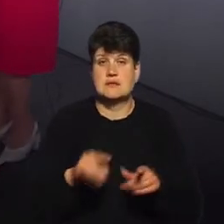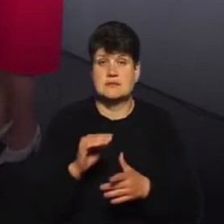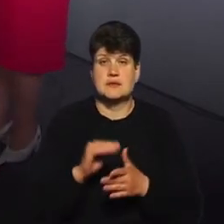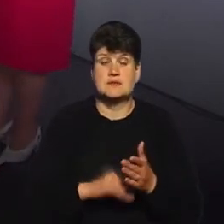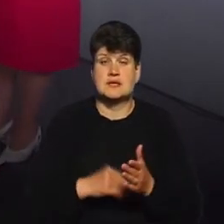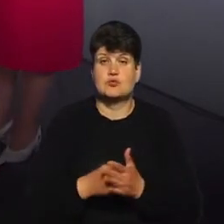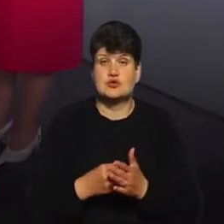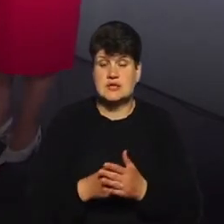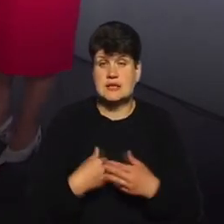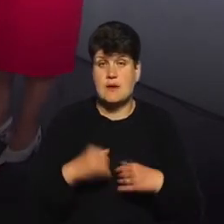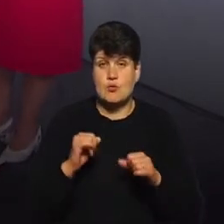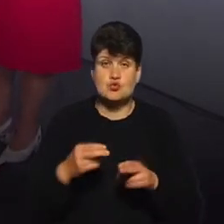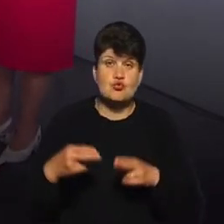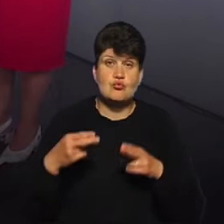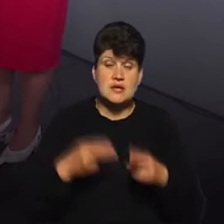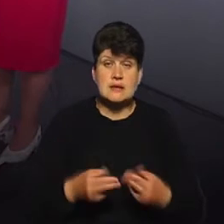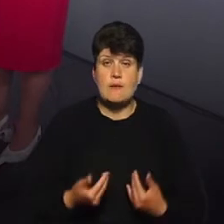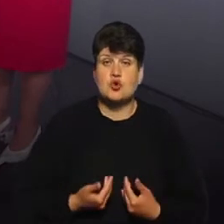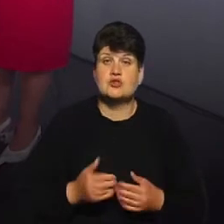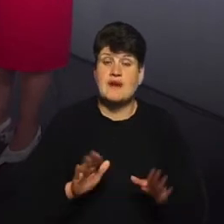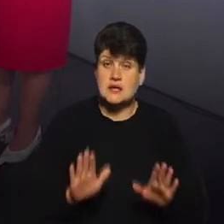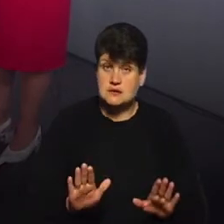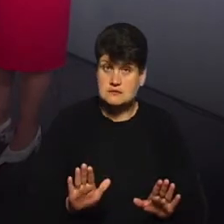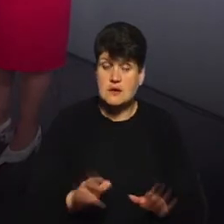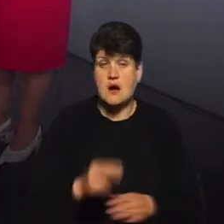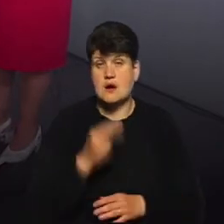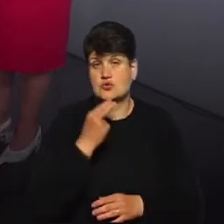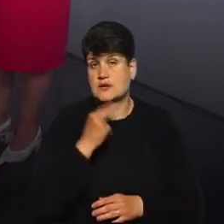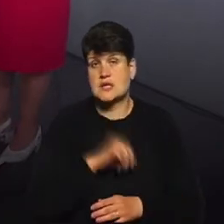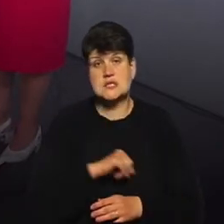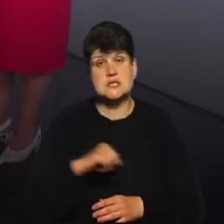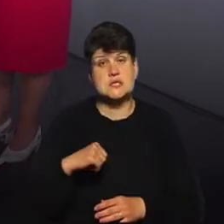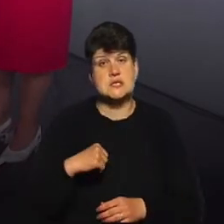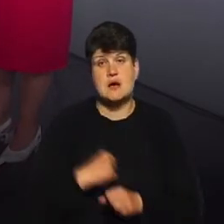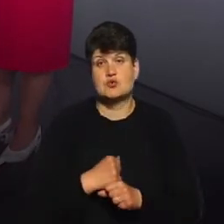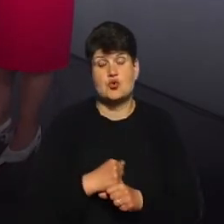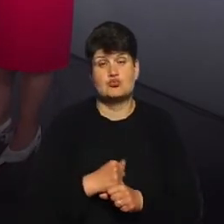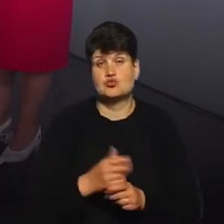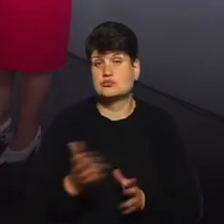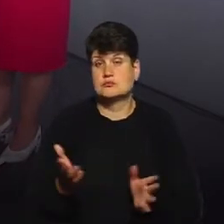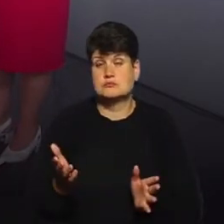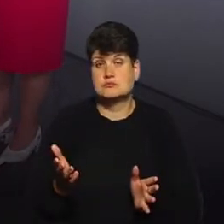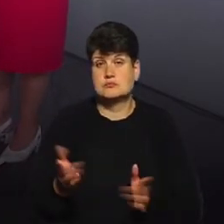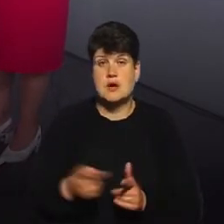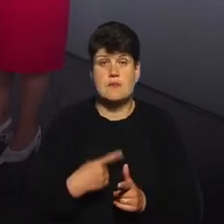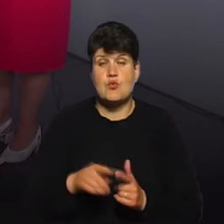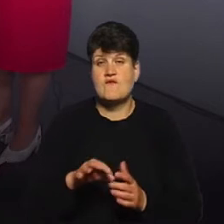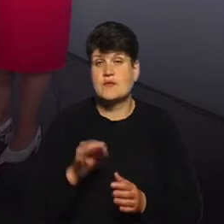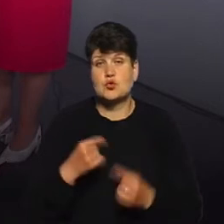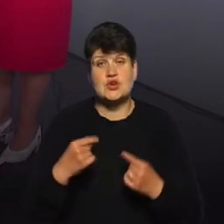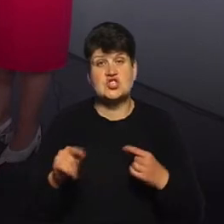і проживати, але харчування я собі зроблю сам на вогні, або виберу якийсь інший заклад, який знаходиться поруч. Це